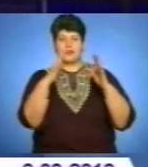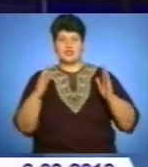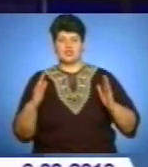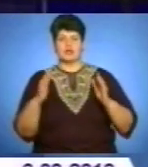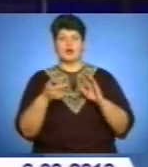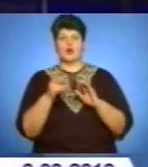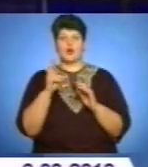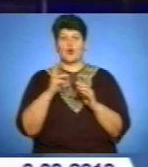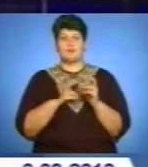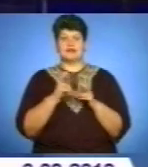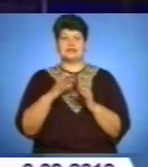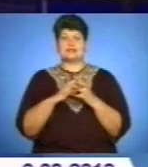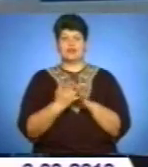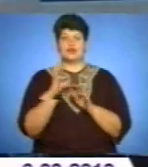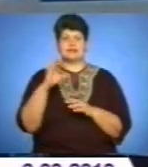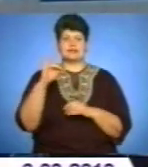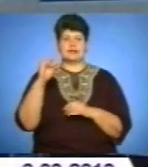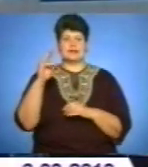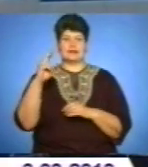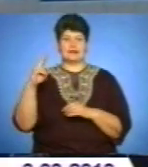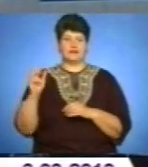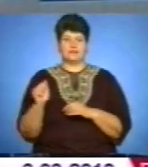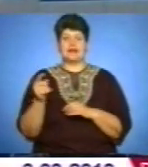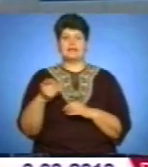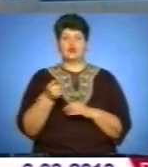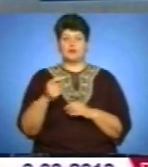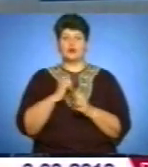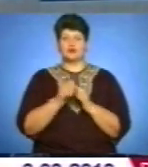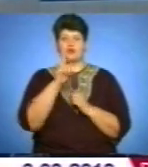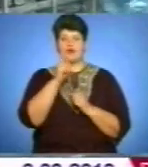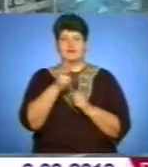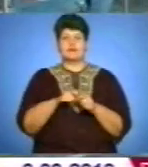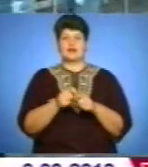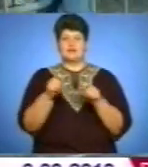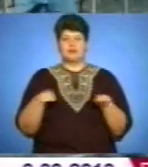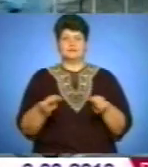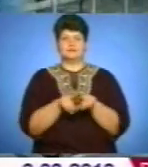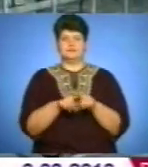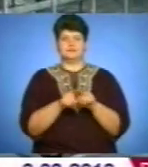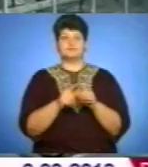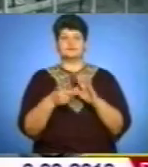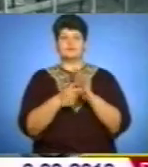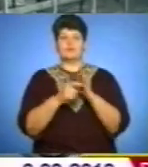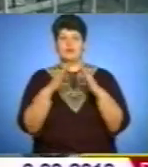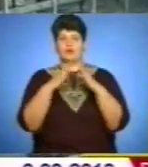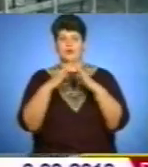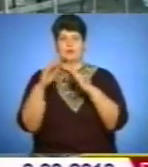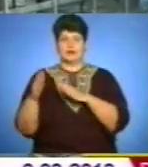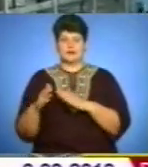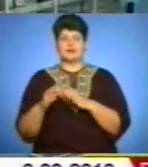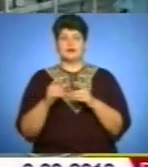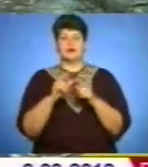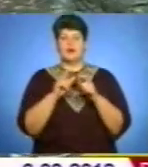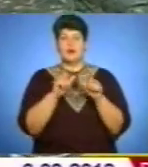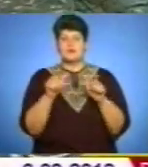Синьків. Деталі у сюжеті. На Тернопільщині щокварталу відкриватимуть подібні об'єкти, повідомив Валентин Хоптян.